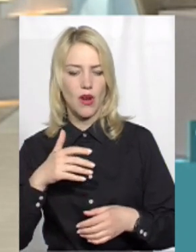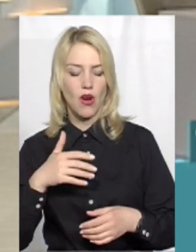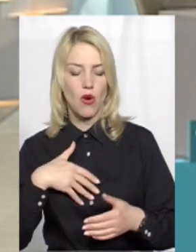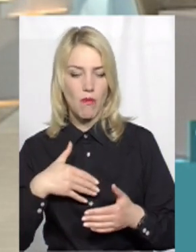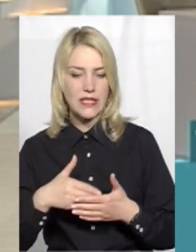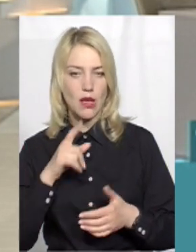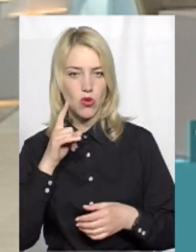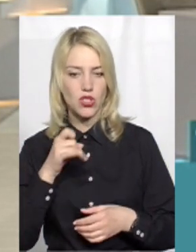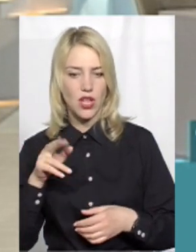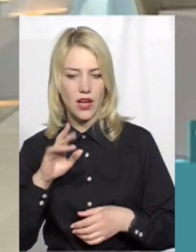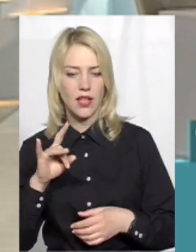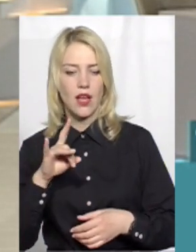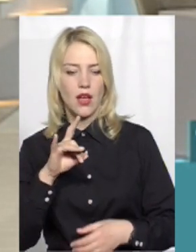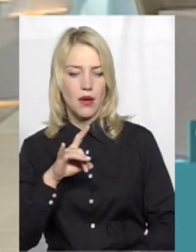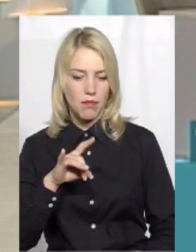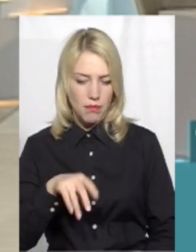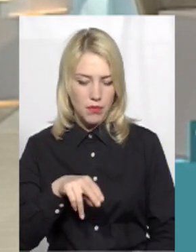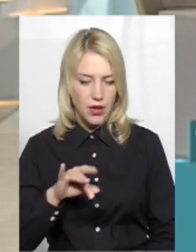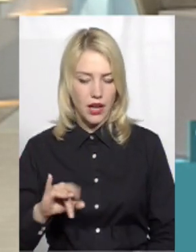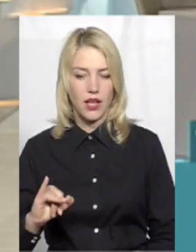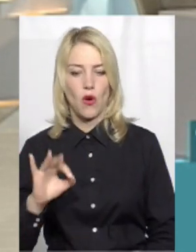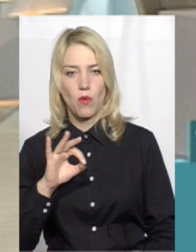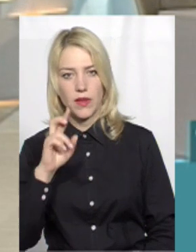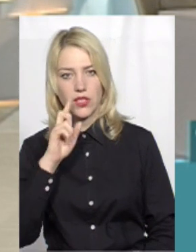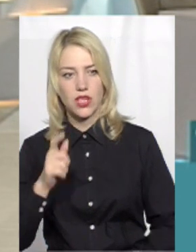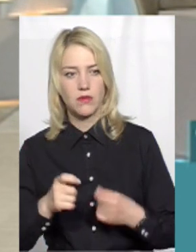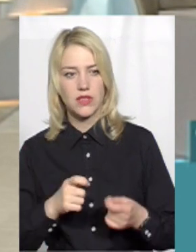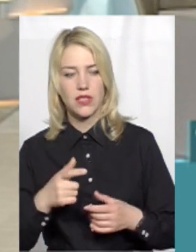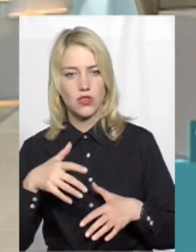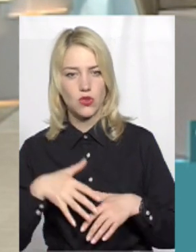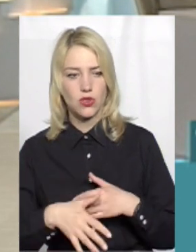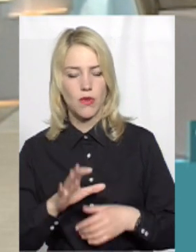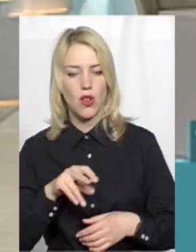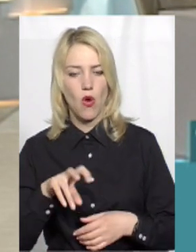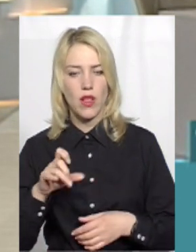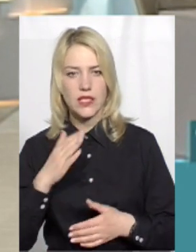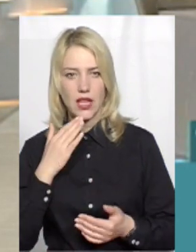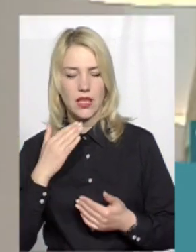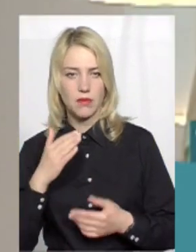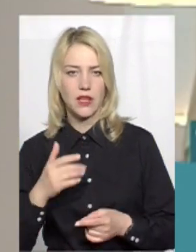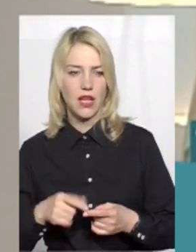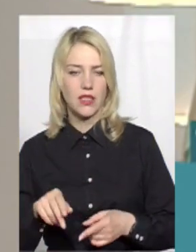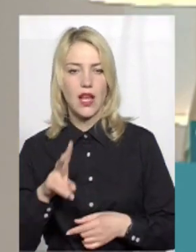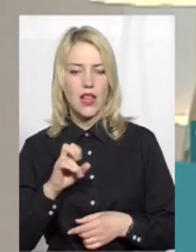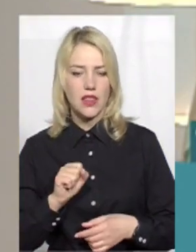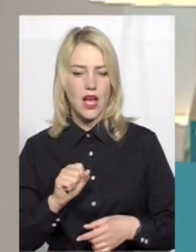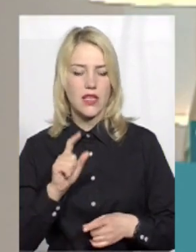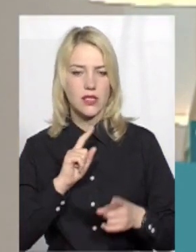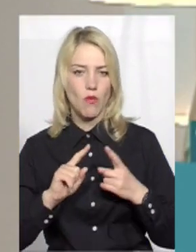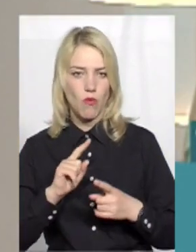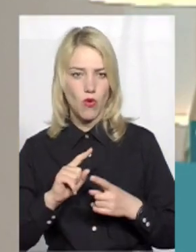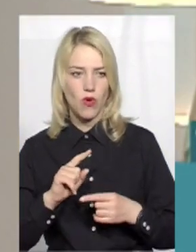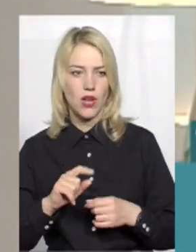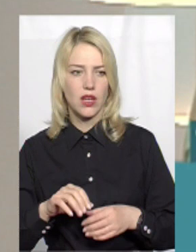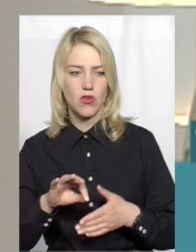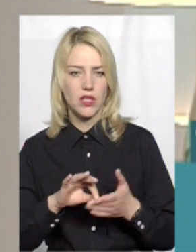при Хмельницькій облдержадміністрації. Зрозуміло. Олександр, у мене таке до вас запитання. На установчих зборах